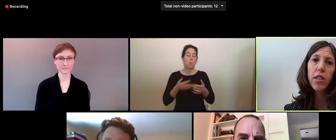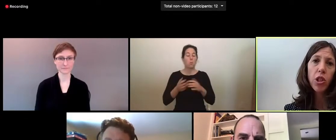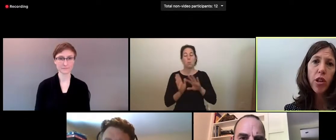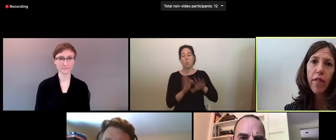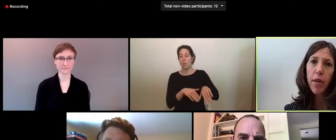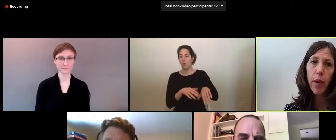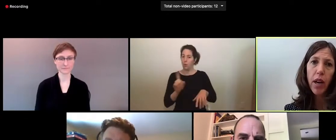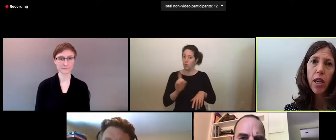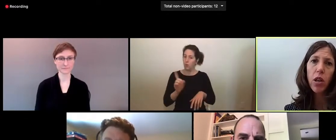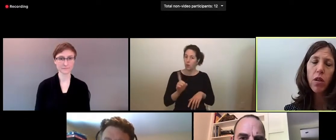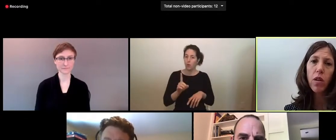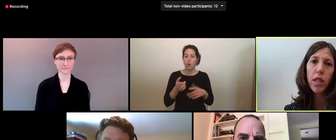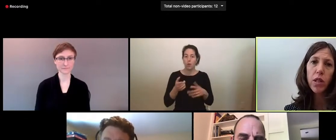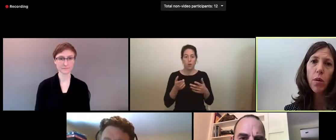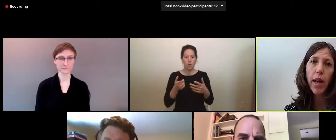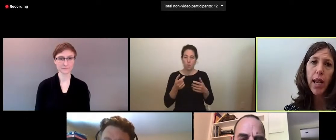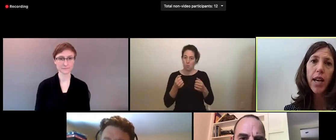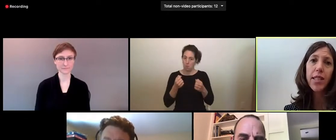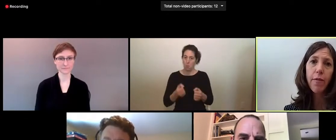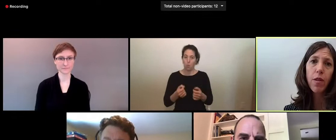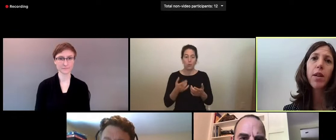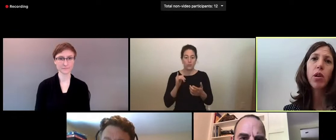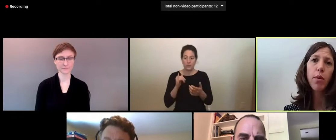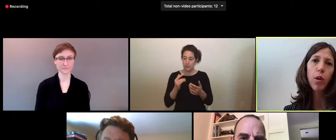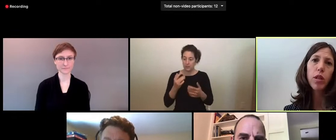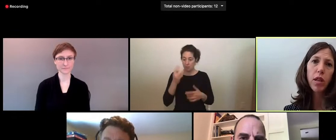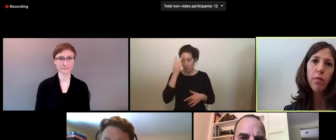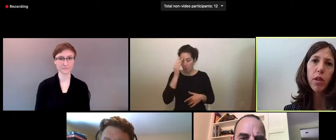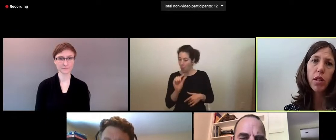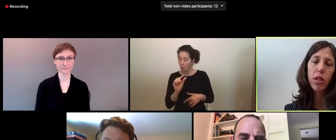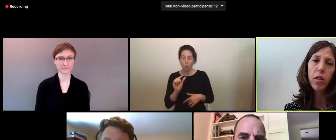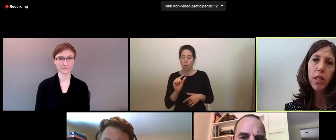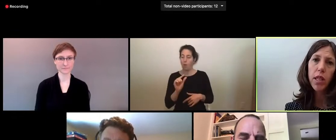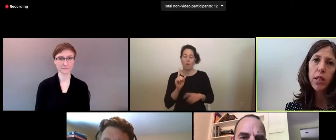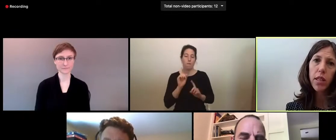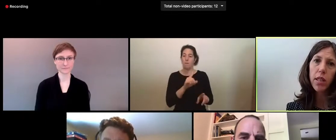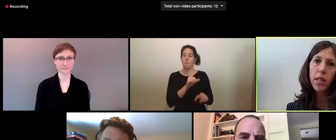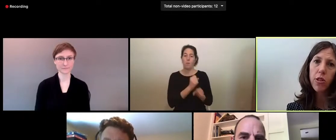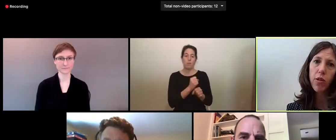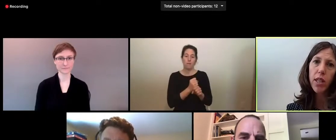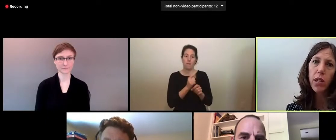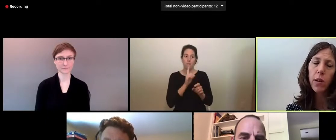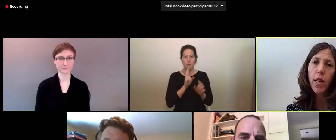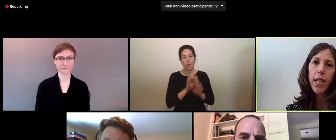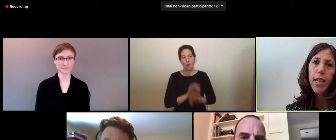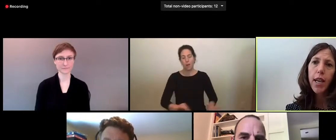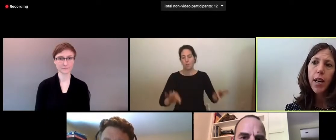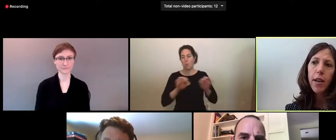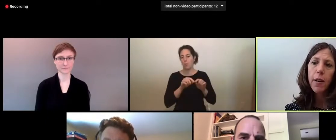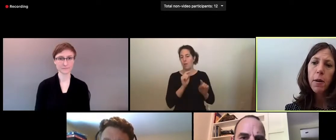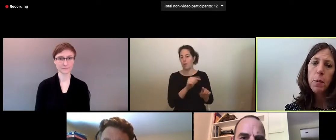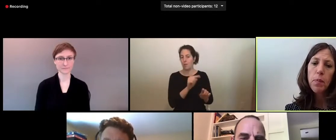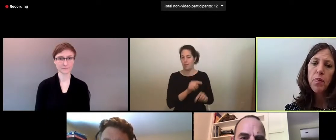la vie de ne travaille pas quand ils sont malades, c'est vraiment important dans cette situation.